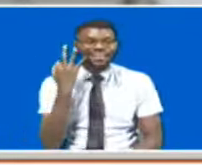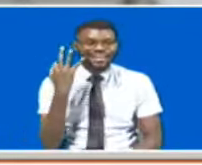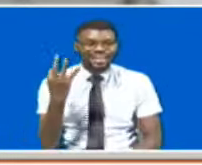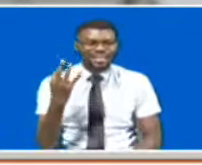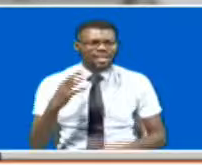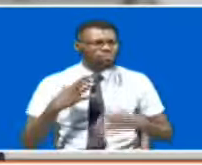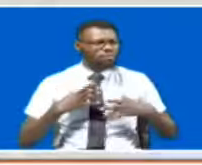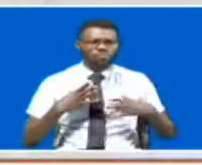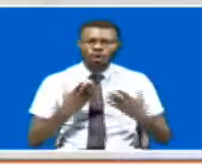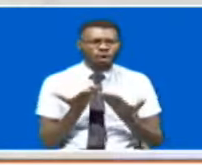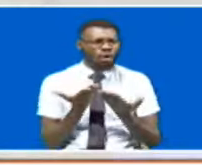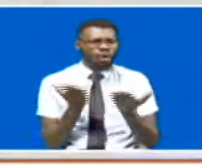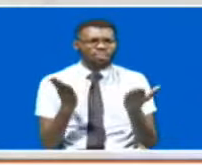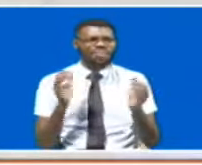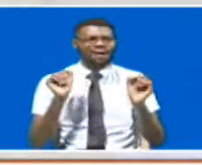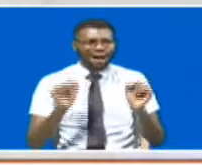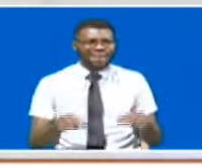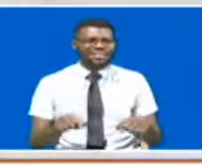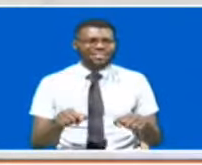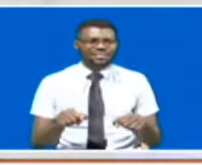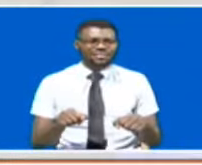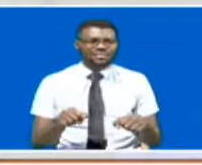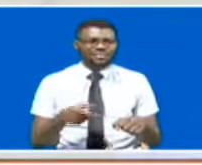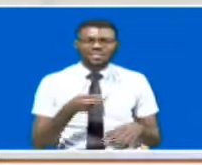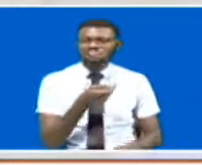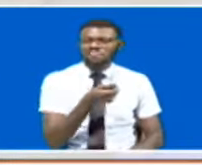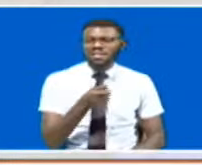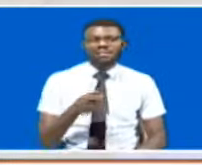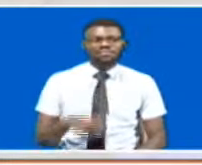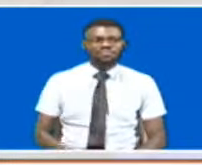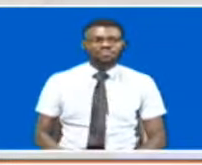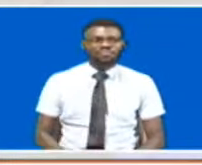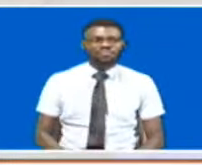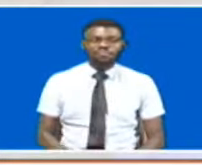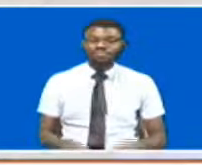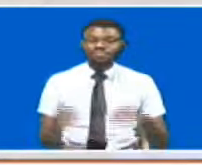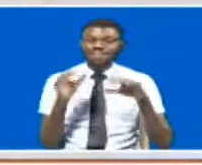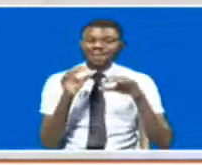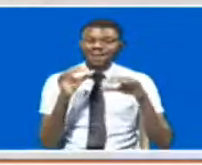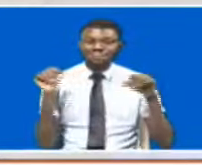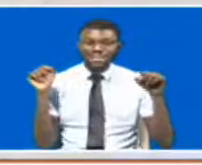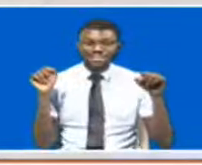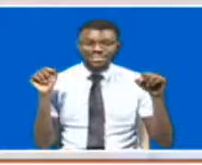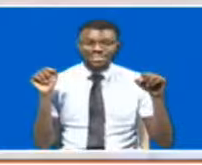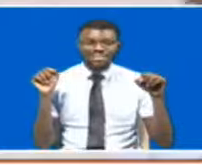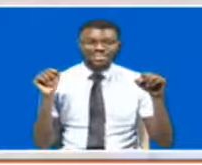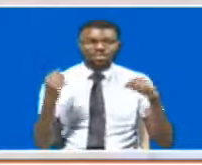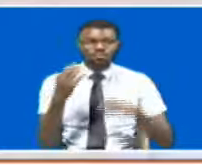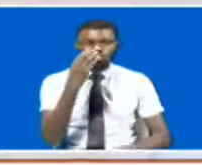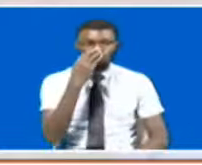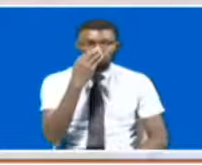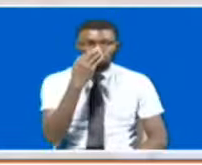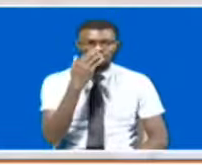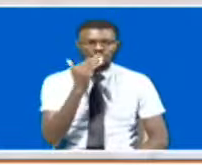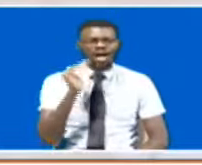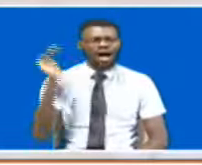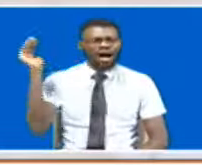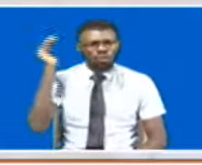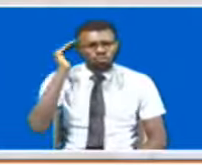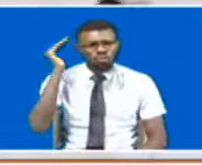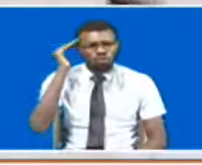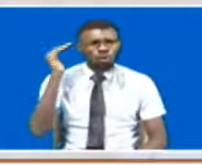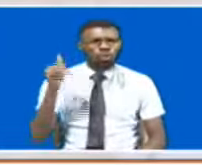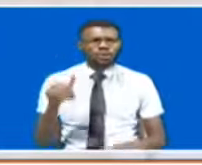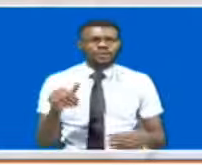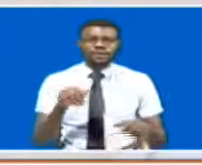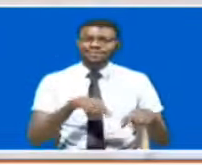wa kawaida aweze kulipa. Nataka kuambia kama kuna kitu President William Ruto anajua na anaongea kila wakati ni